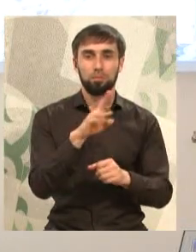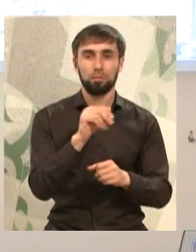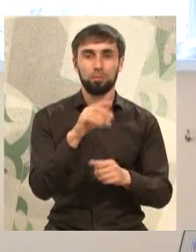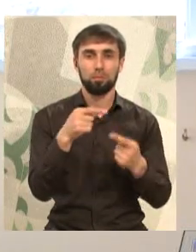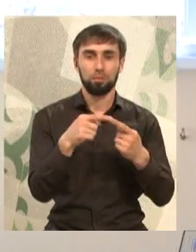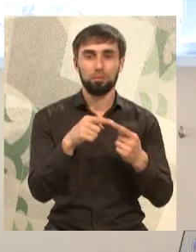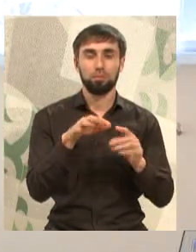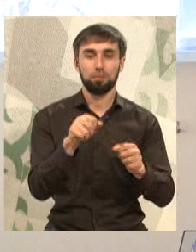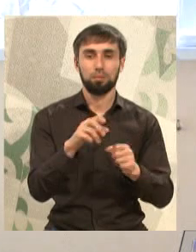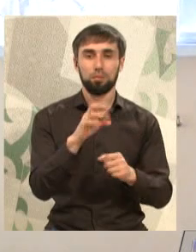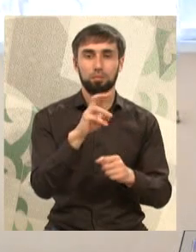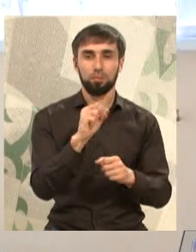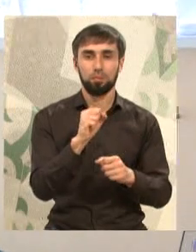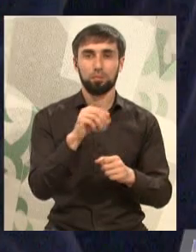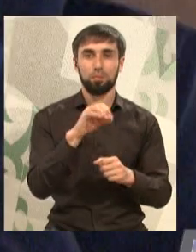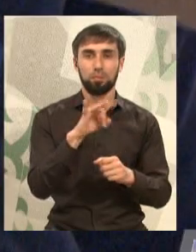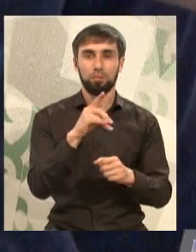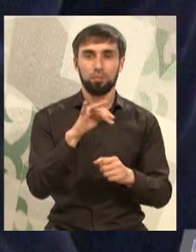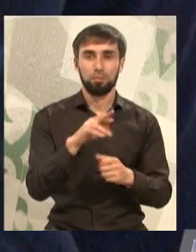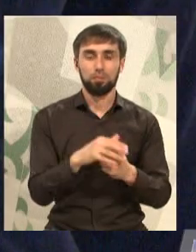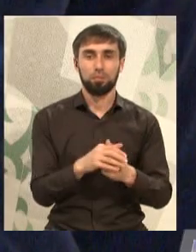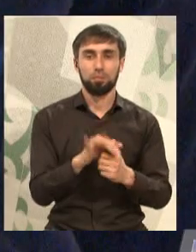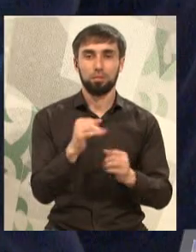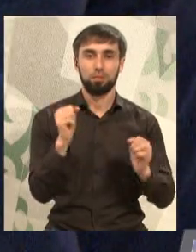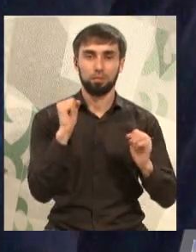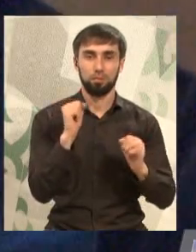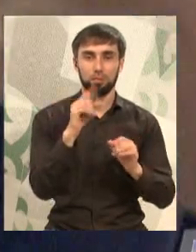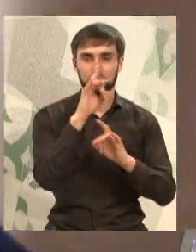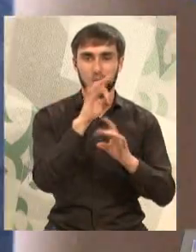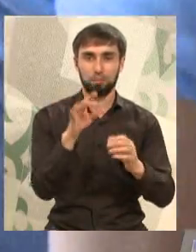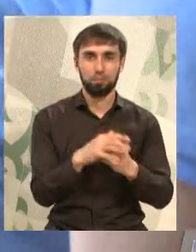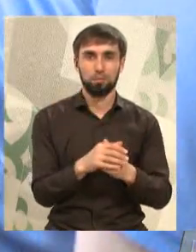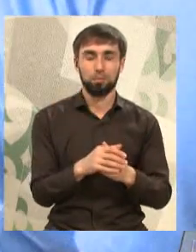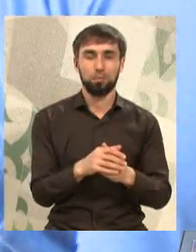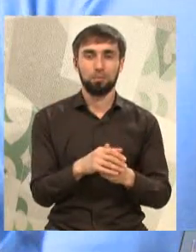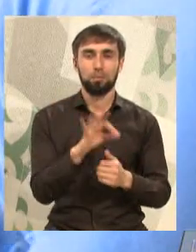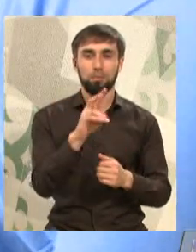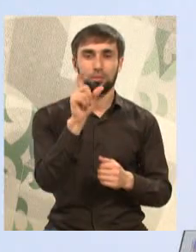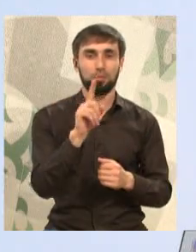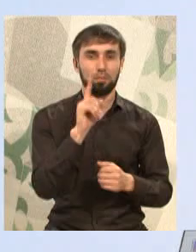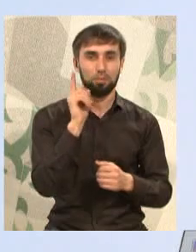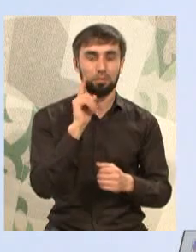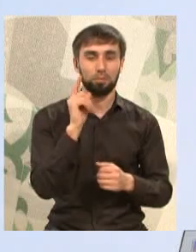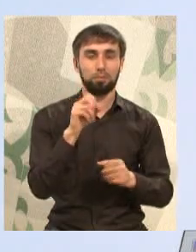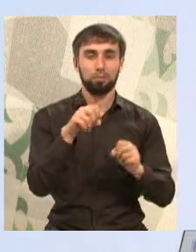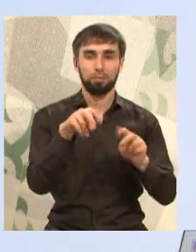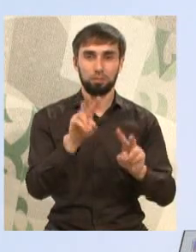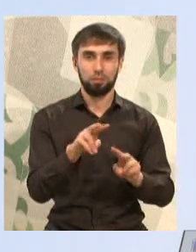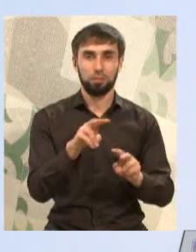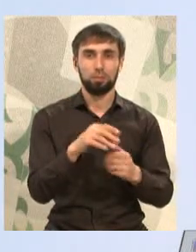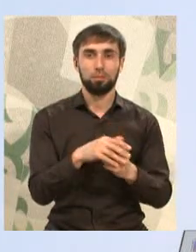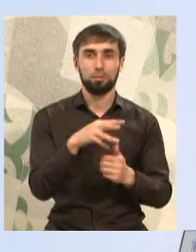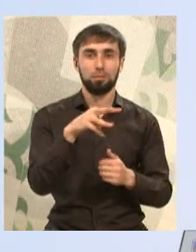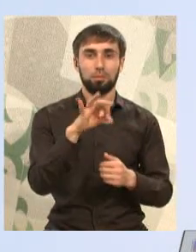массажа, боботерапии и лечебно-физической культуре. Как, например, Ашраф Эльбадруси, молодой талантливый марокканский специалист,